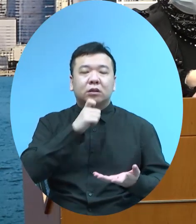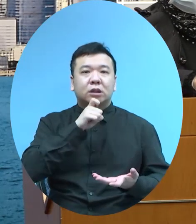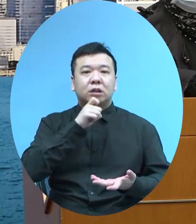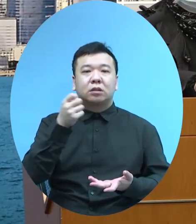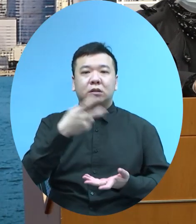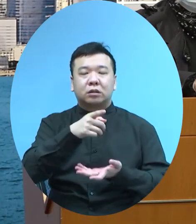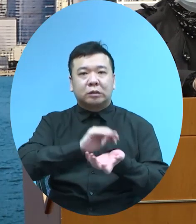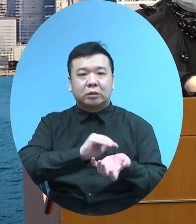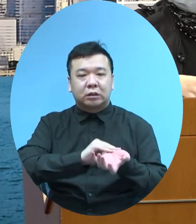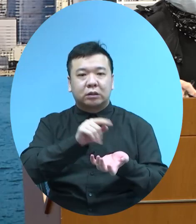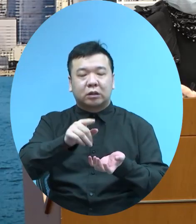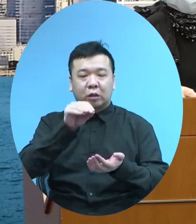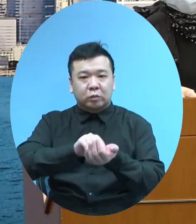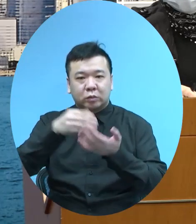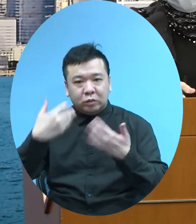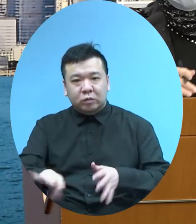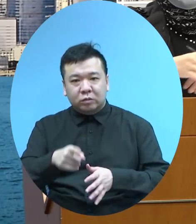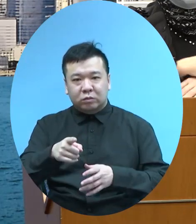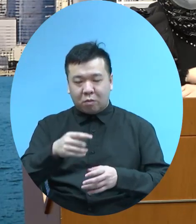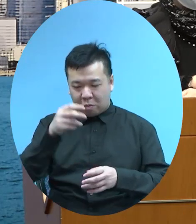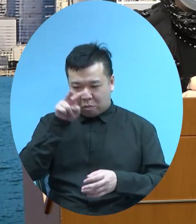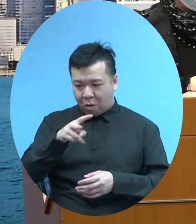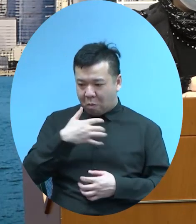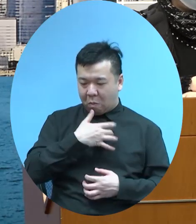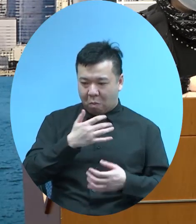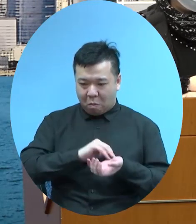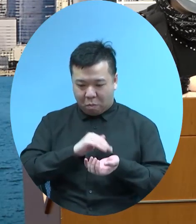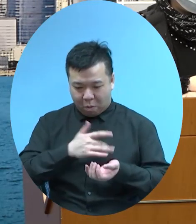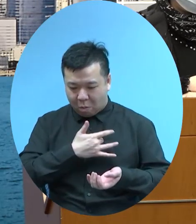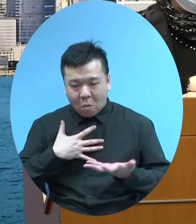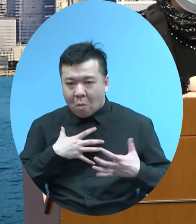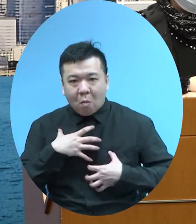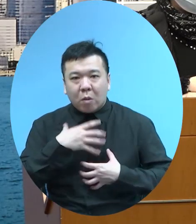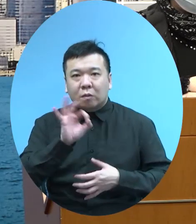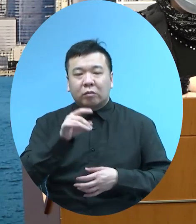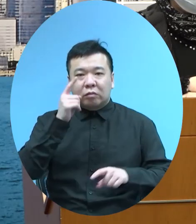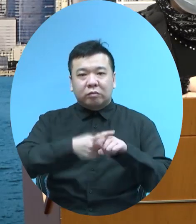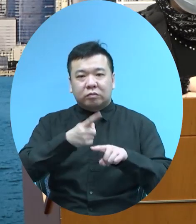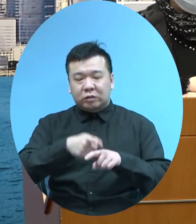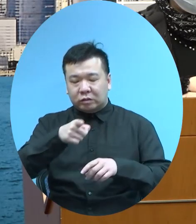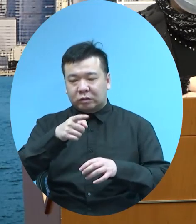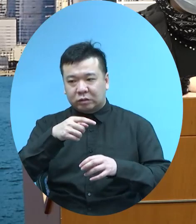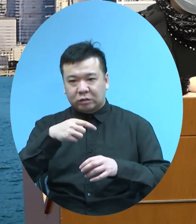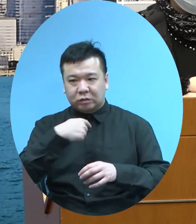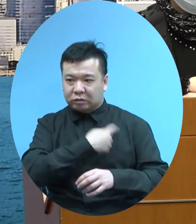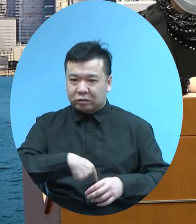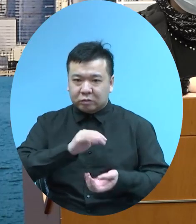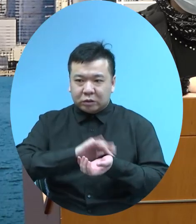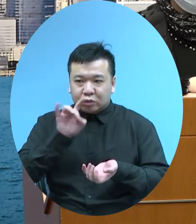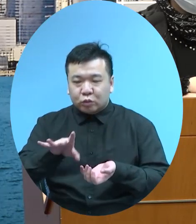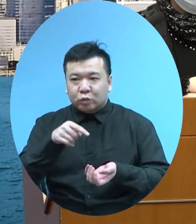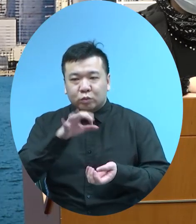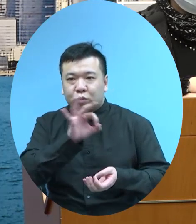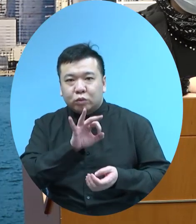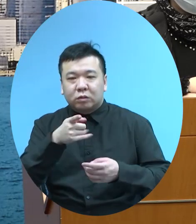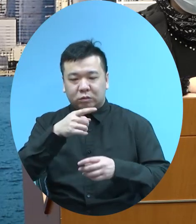病人其實確診咗，根本就冇病徵，咁係咪淨係靠臨床嘅病徵就可以斷定到佢體內一定唔會再有嗰種病毒